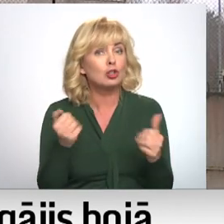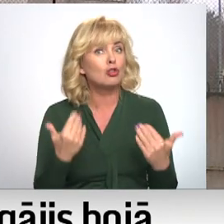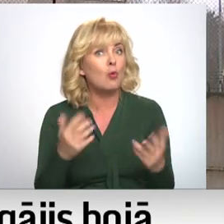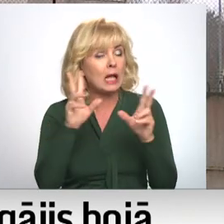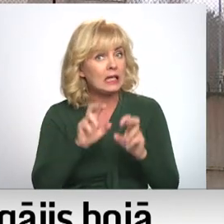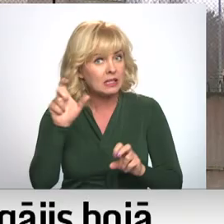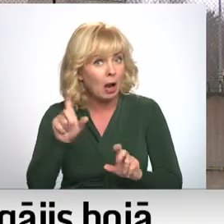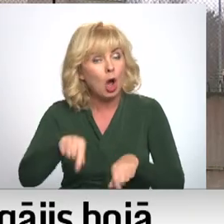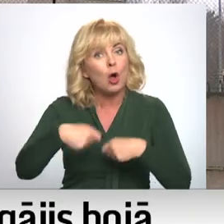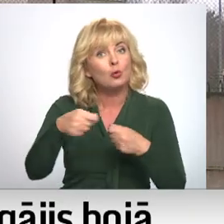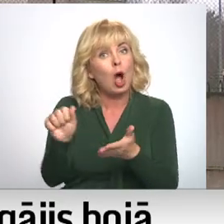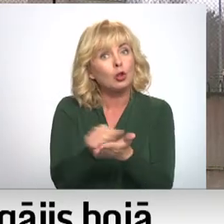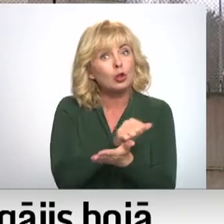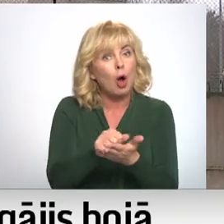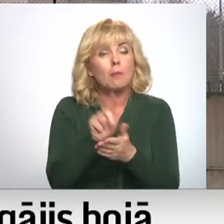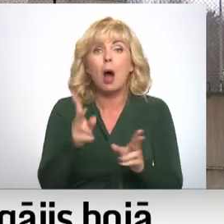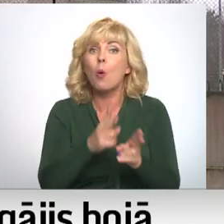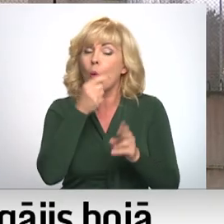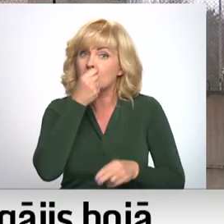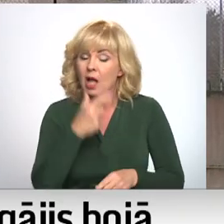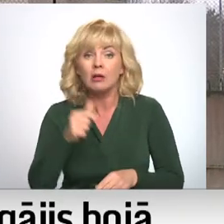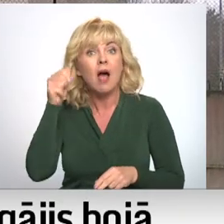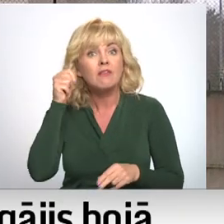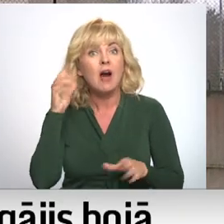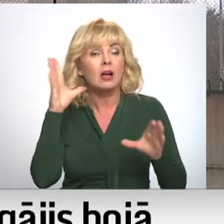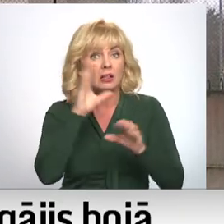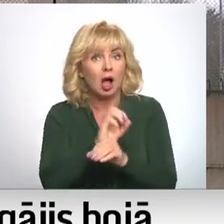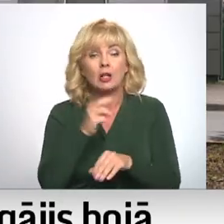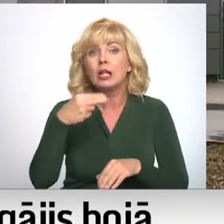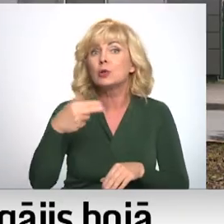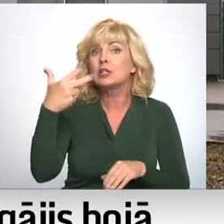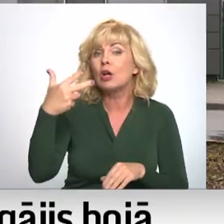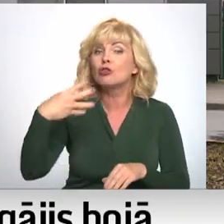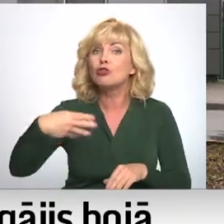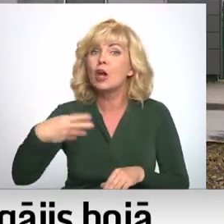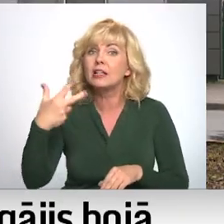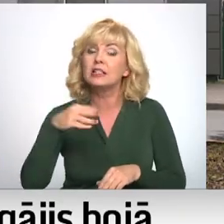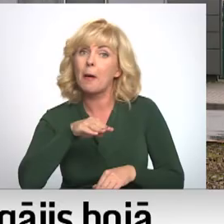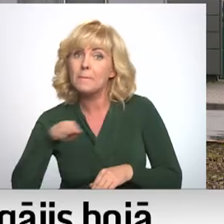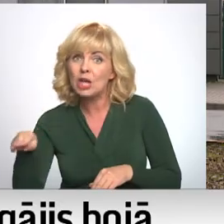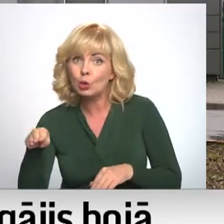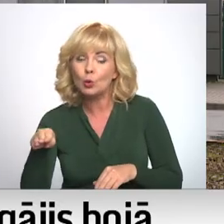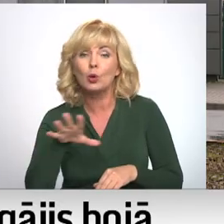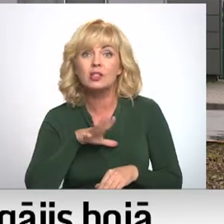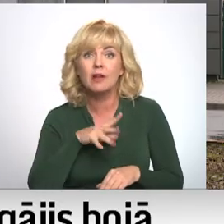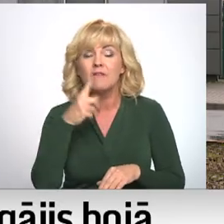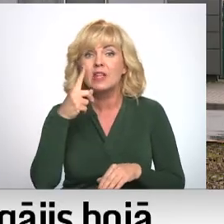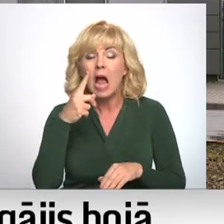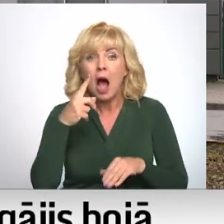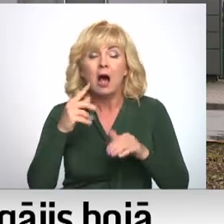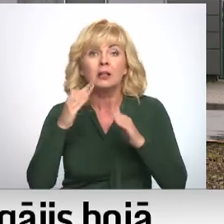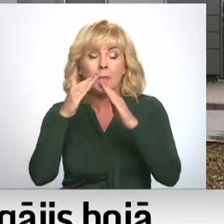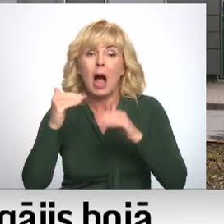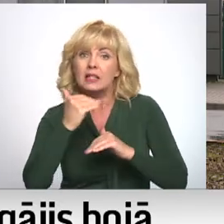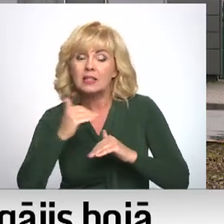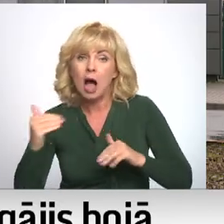izmeklētājiem nodot dokumenti par uguns nelaimi, kas sākās vakarnakt pulksten 23:43, kad angāra tipa vienstāva dzelzbetona